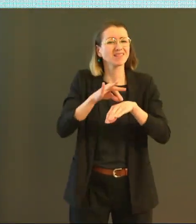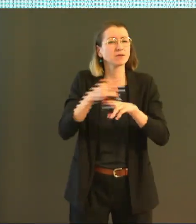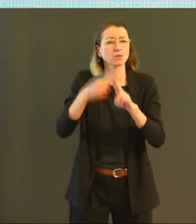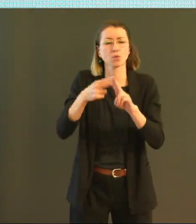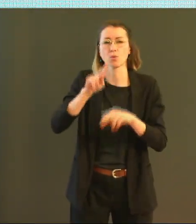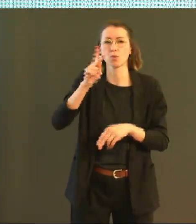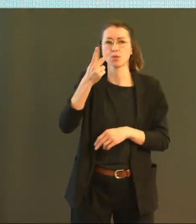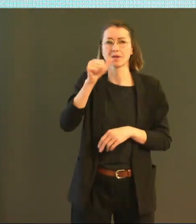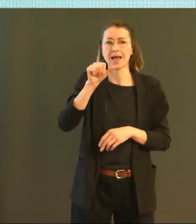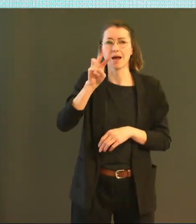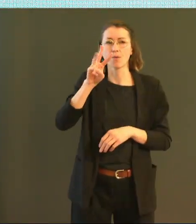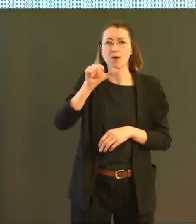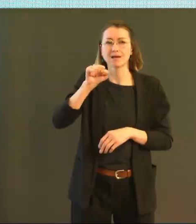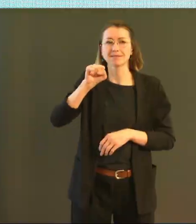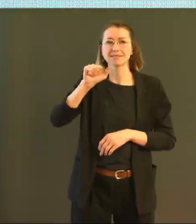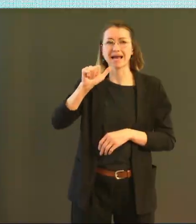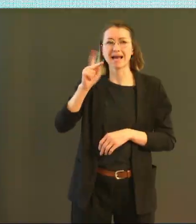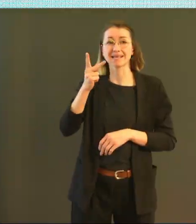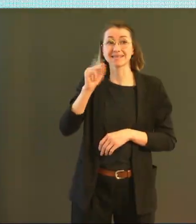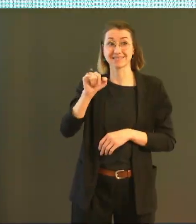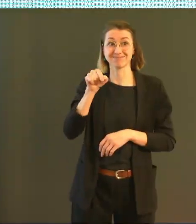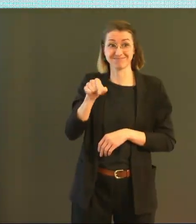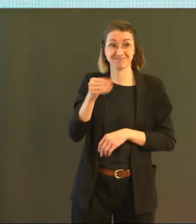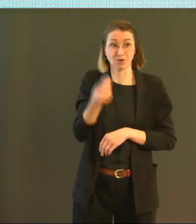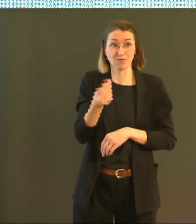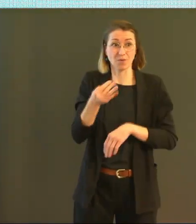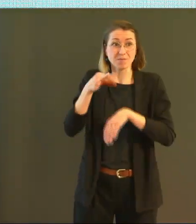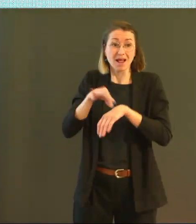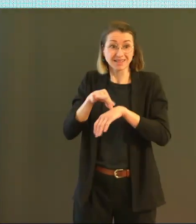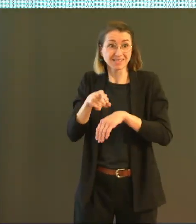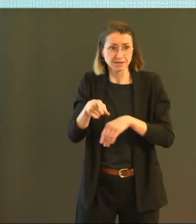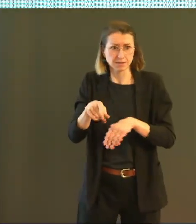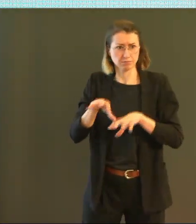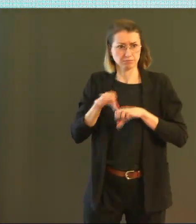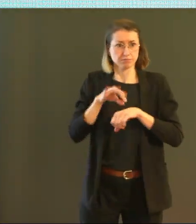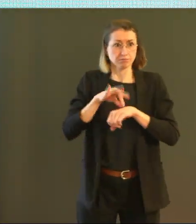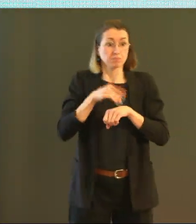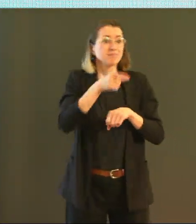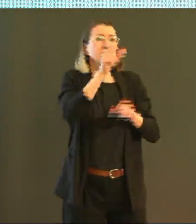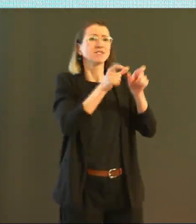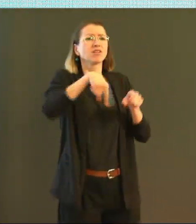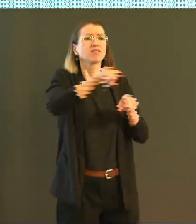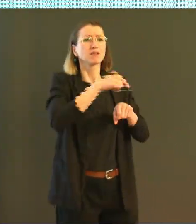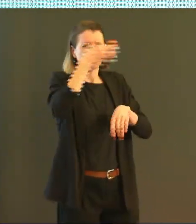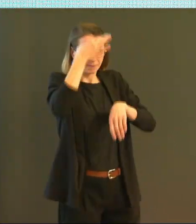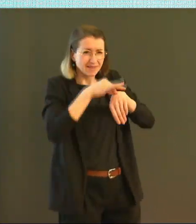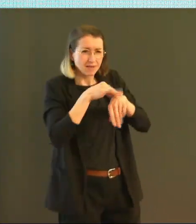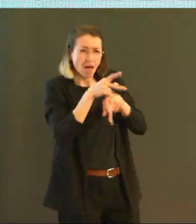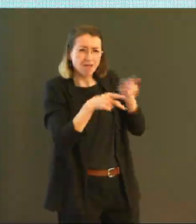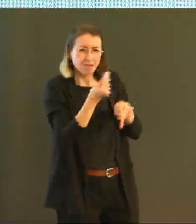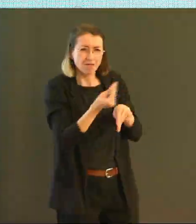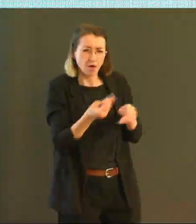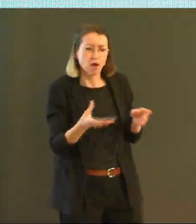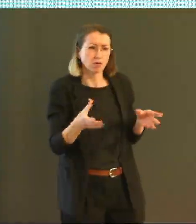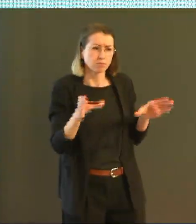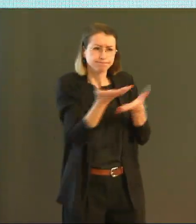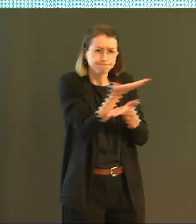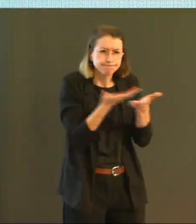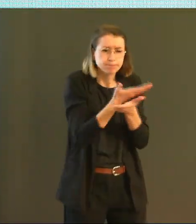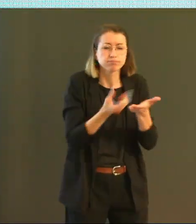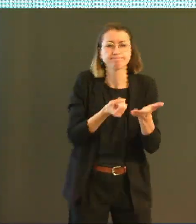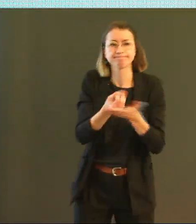les pédiatres ainsi réunies pour publier ce communiqué de presse insiste sur le fait qu'il s'agit d'une part d'une complication